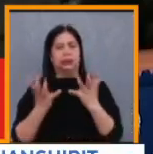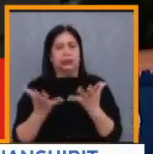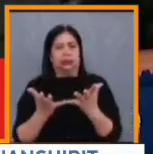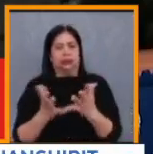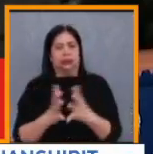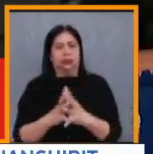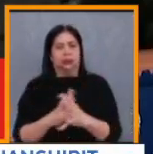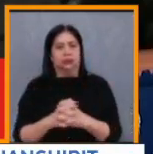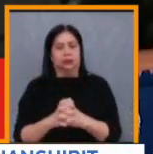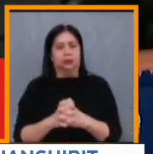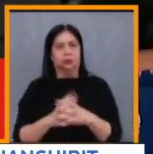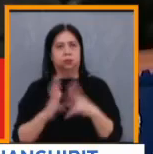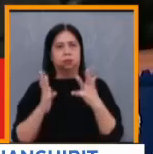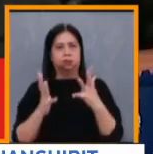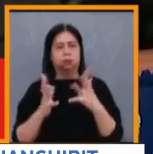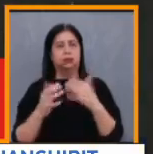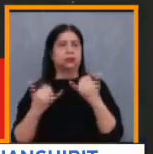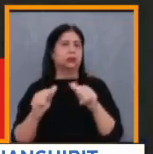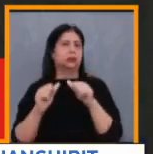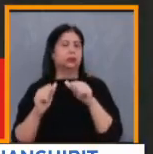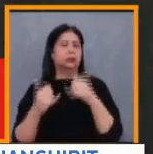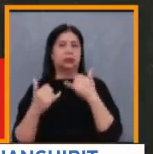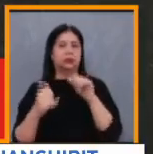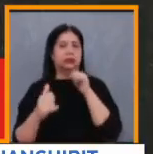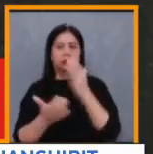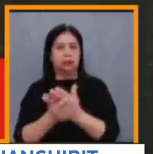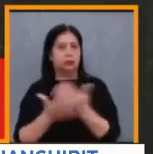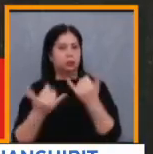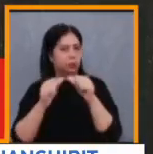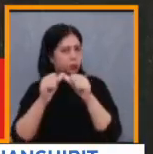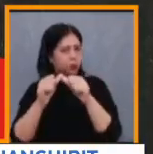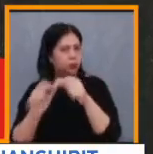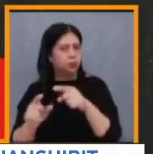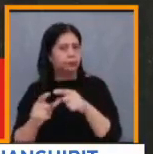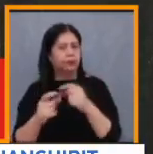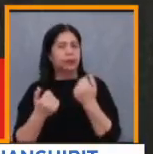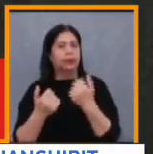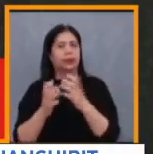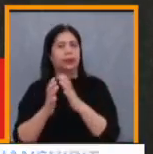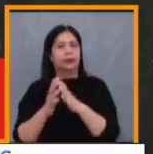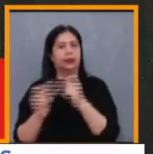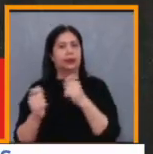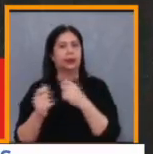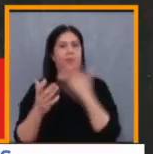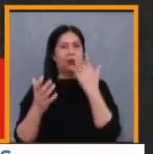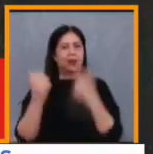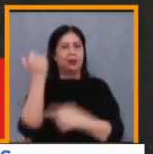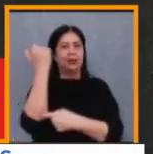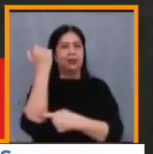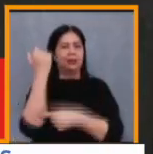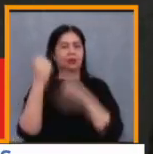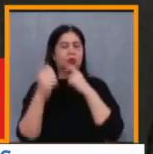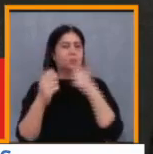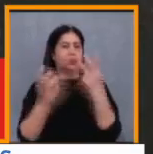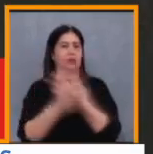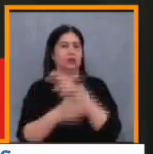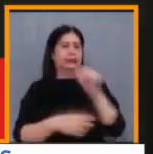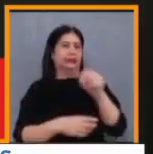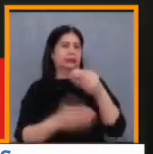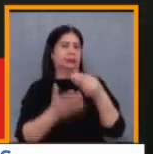Yun po na hindi pa rin po siya tumitigil. Kumapit lang naman daw siya sa patalim dahil matindi ang pangangailangan ng kanyang